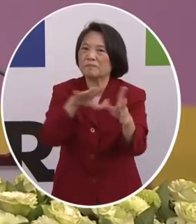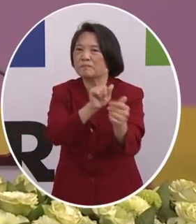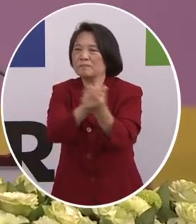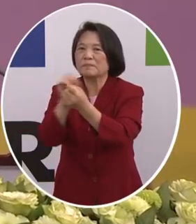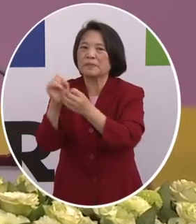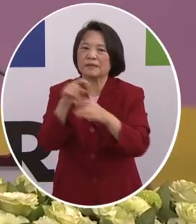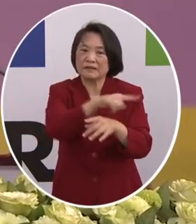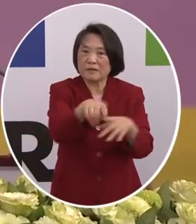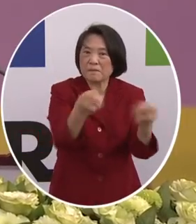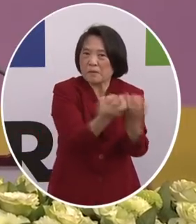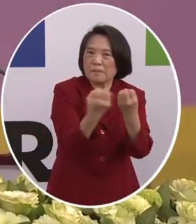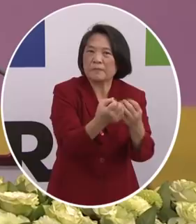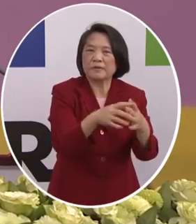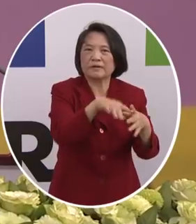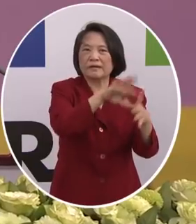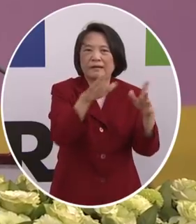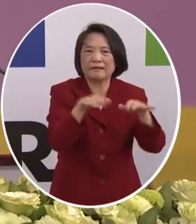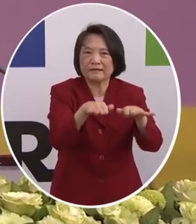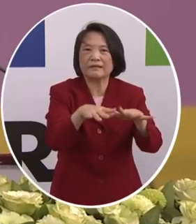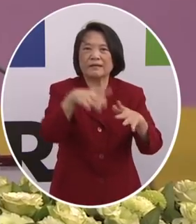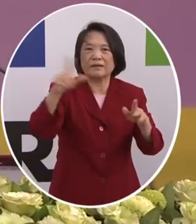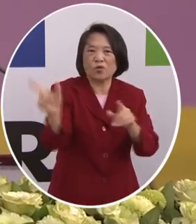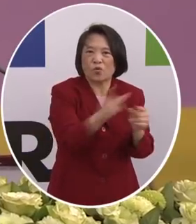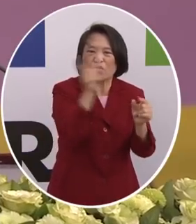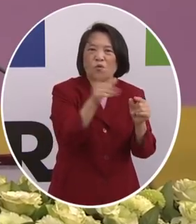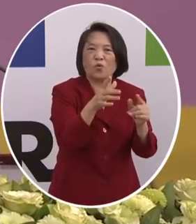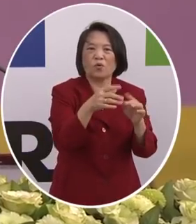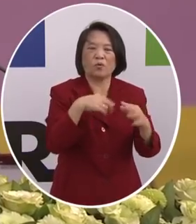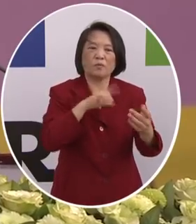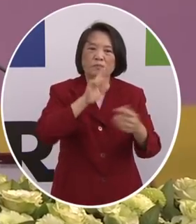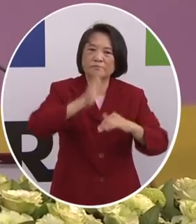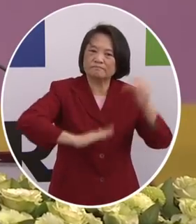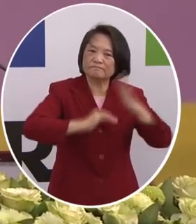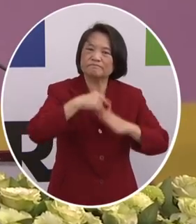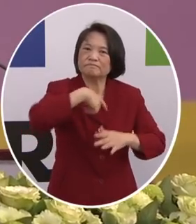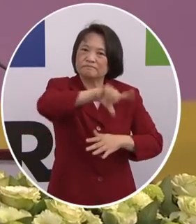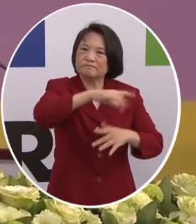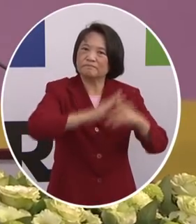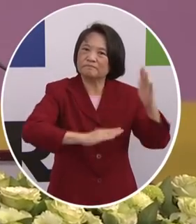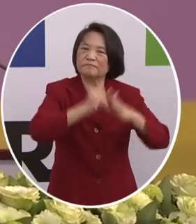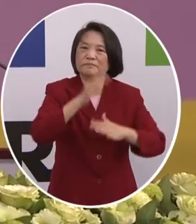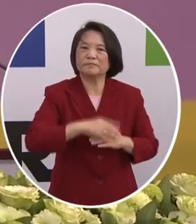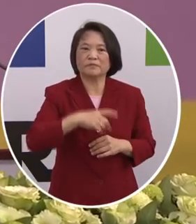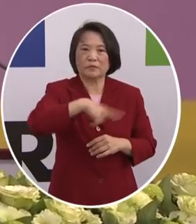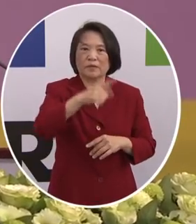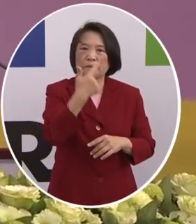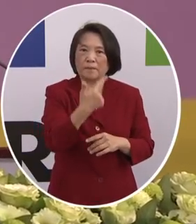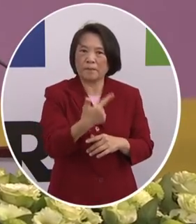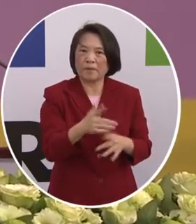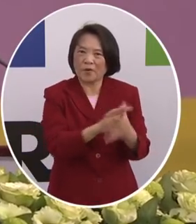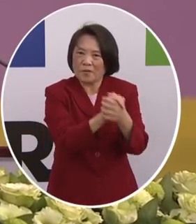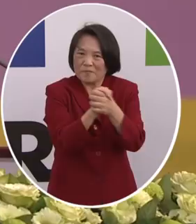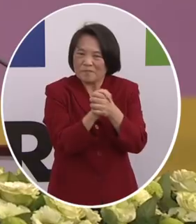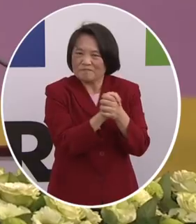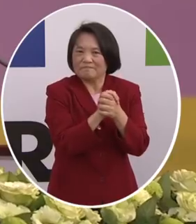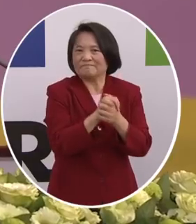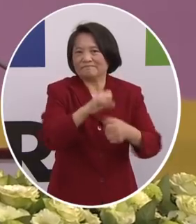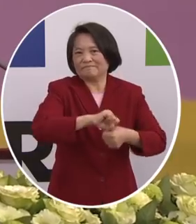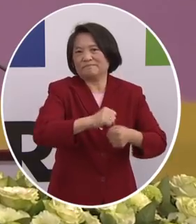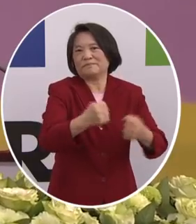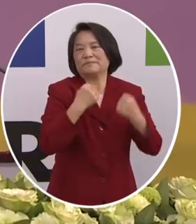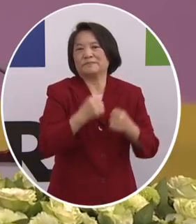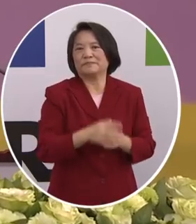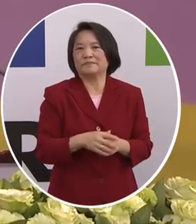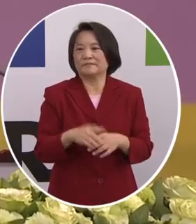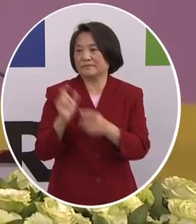灾时的相互协助关怀，都让两国的友谊越发的密切。前一